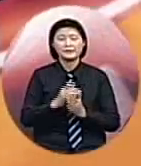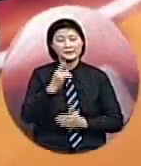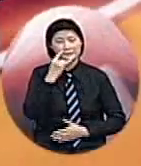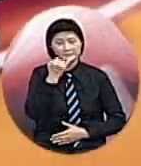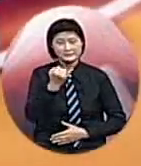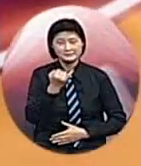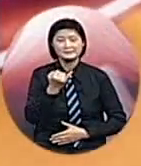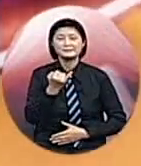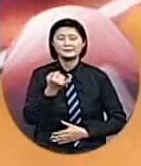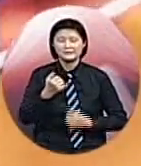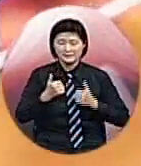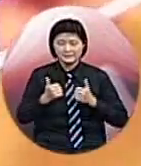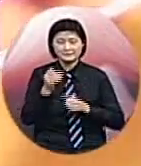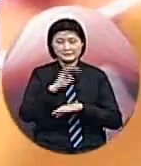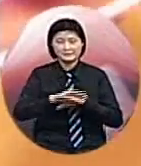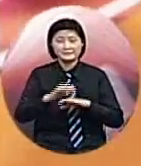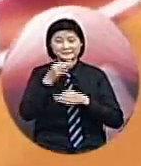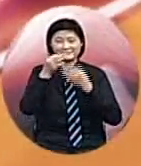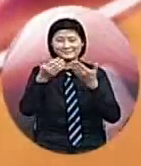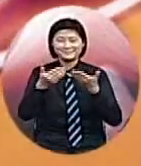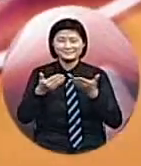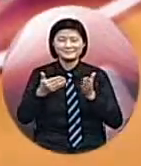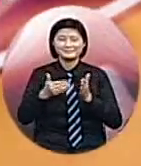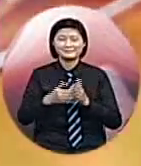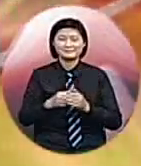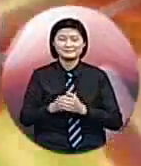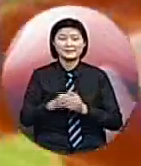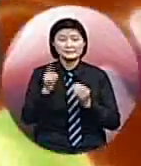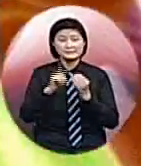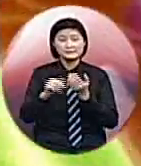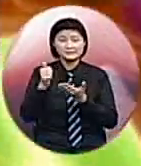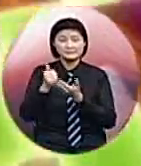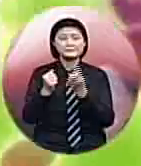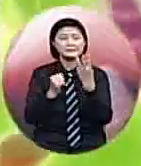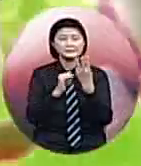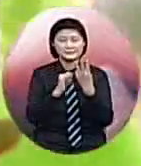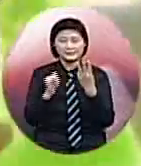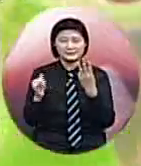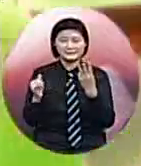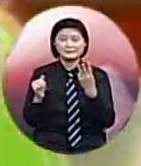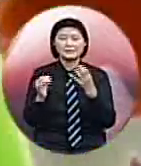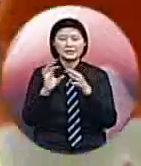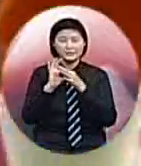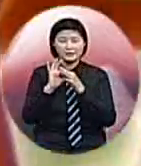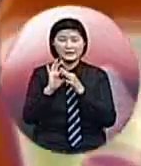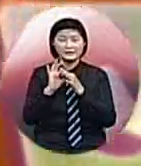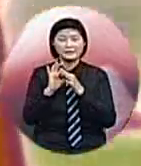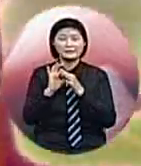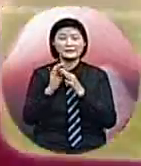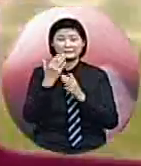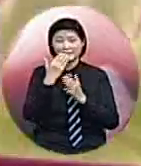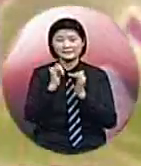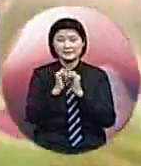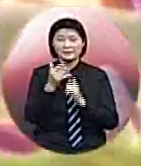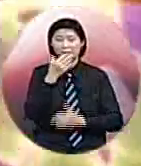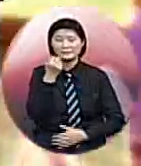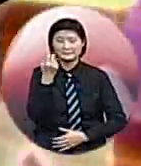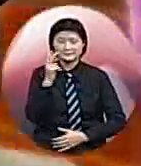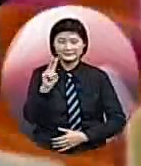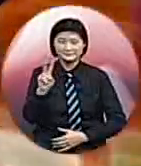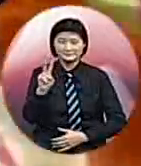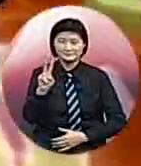우리 어머니 찔레꽃 열심히 잘 불러주셨습니다. 네. 그 스님 또 세 분. 네. 연락이 되신 분들은 우리